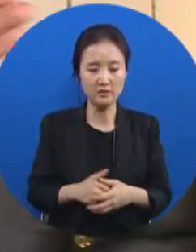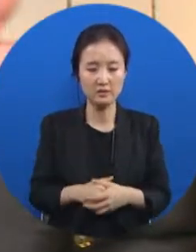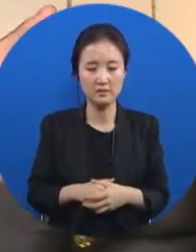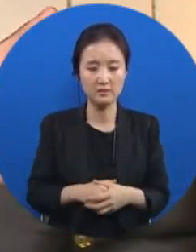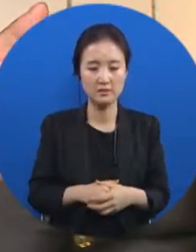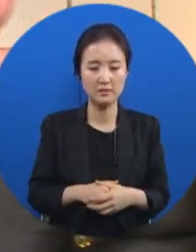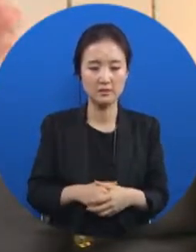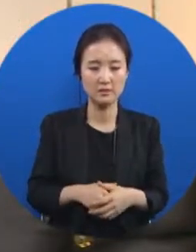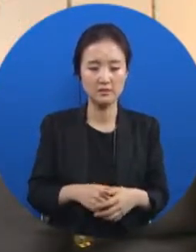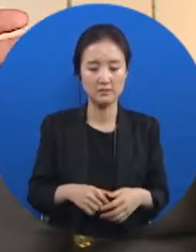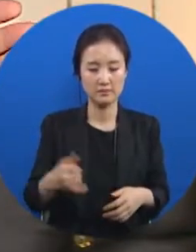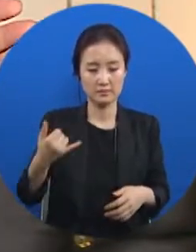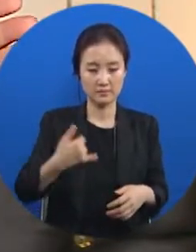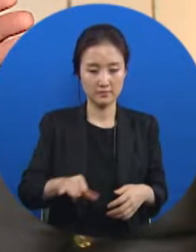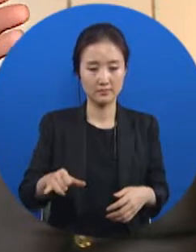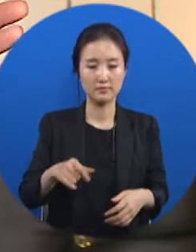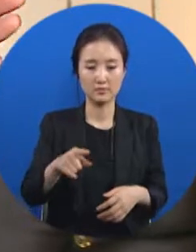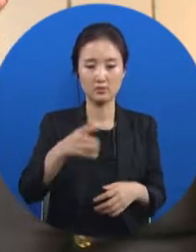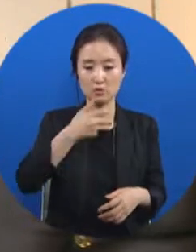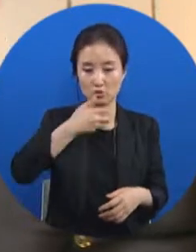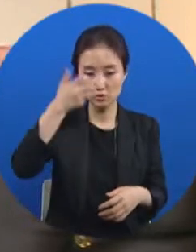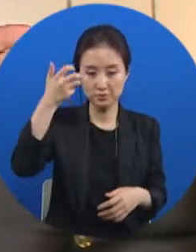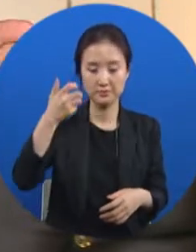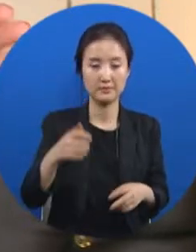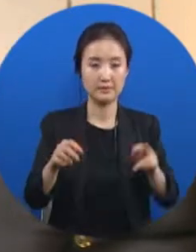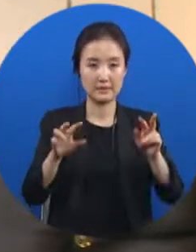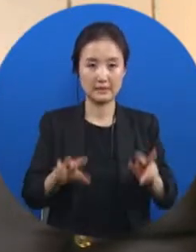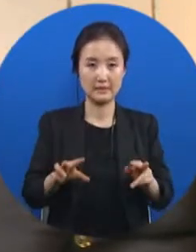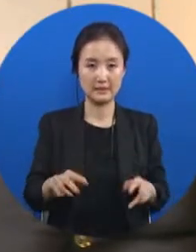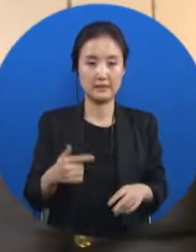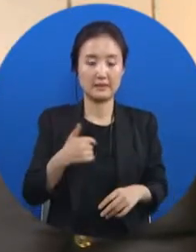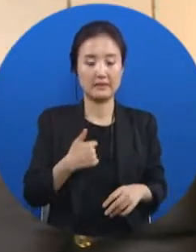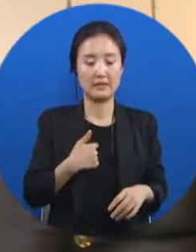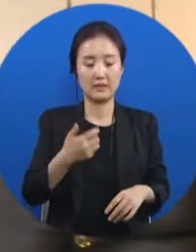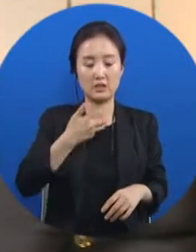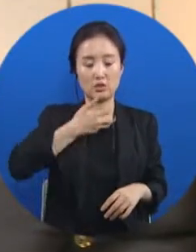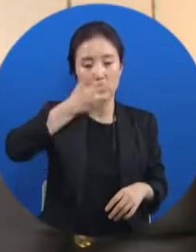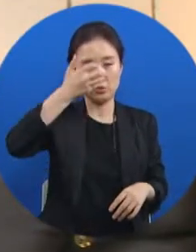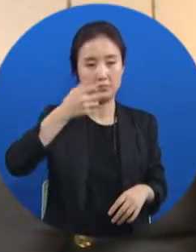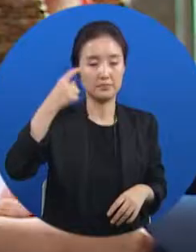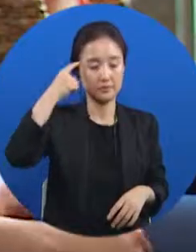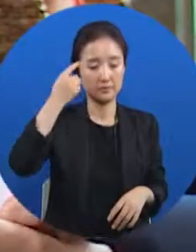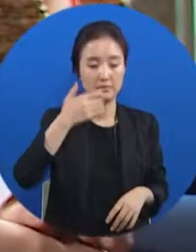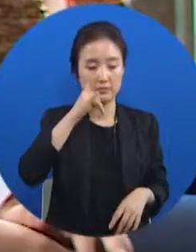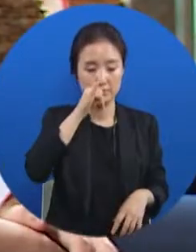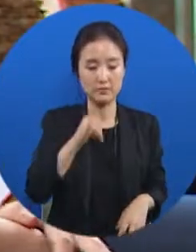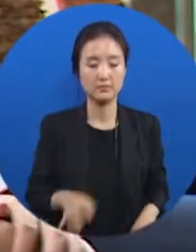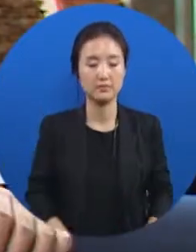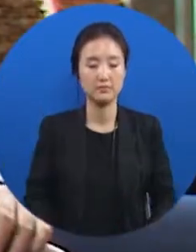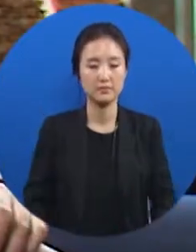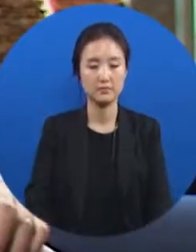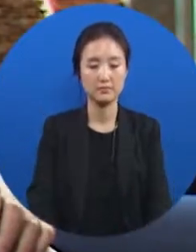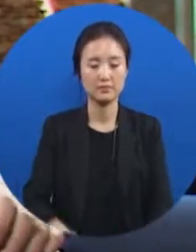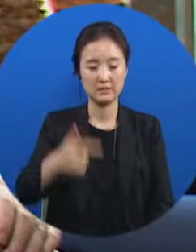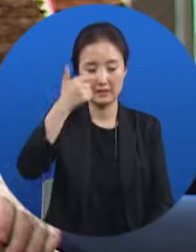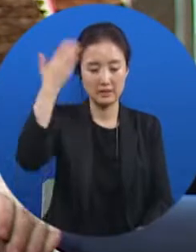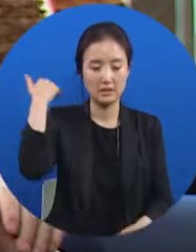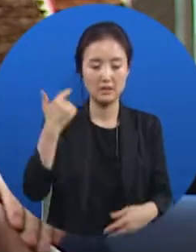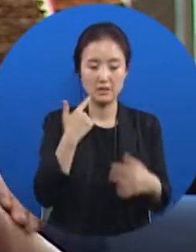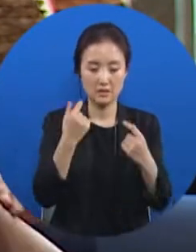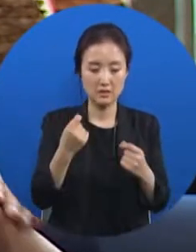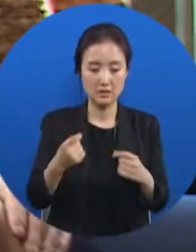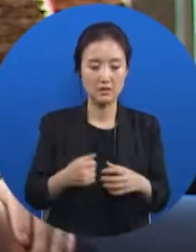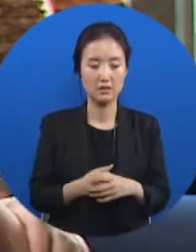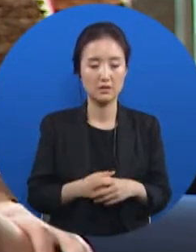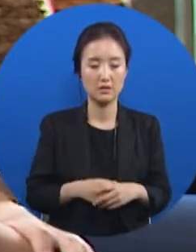근데 그 아이는 그 꿈이 지금 현재 자기가 갈 수 있는 꿈이에요. 예? 옛날 같이 요즘은 뭐